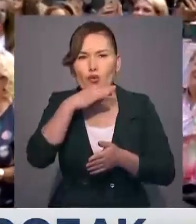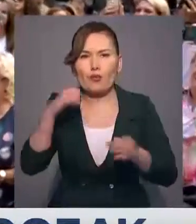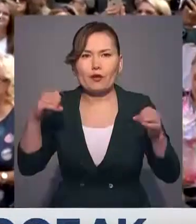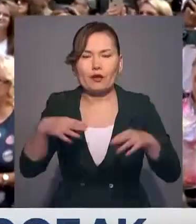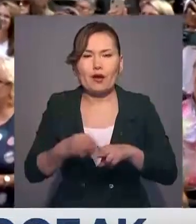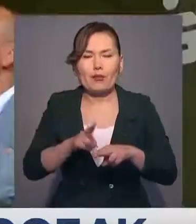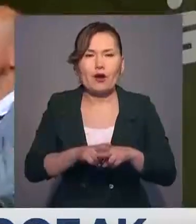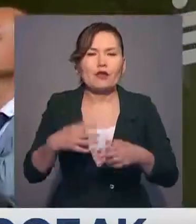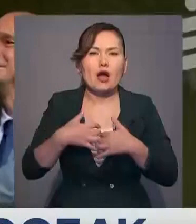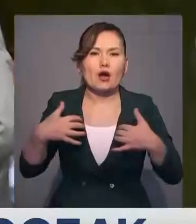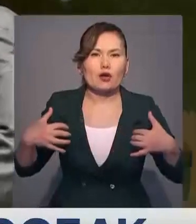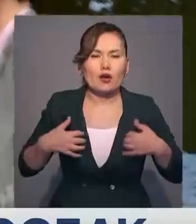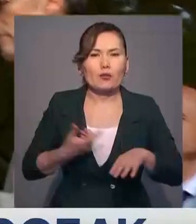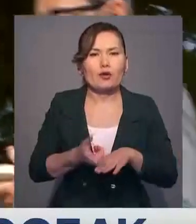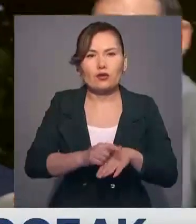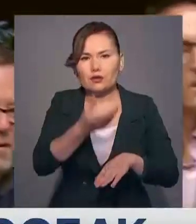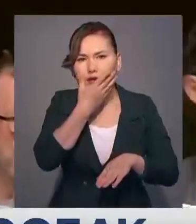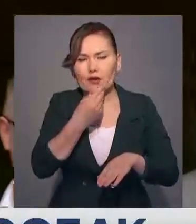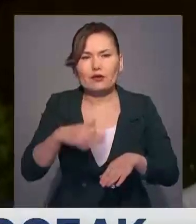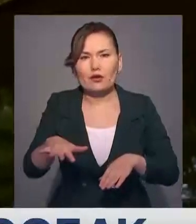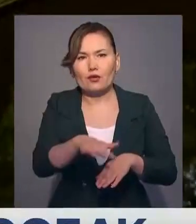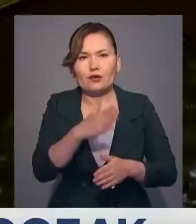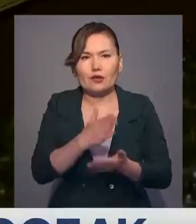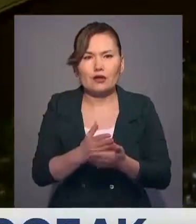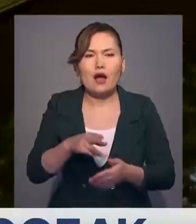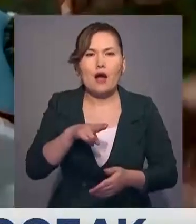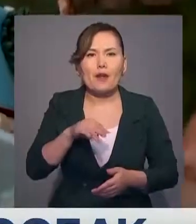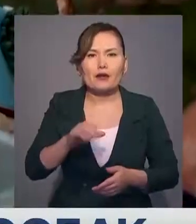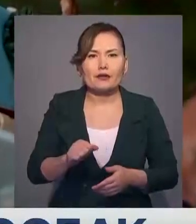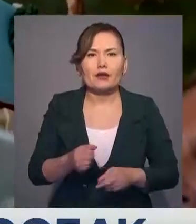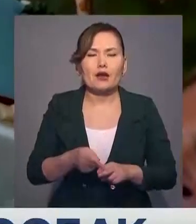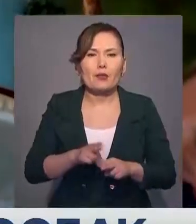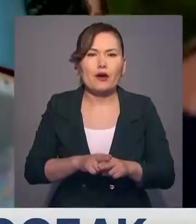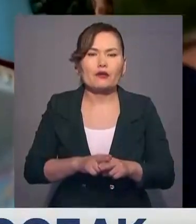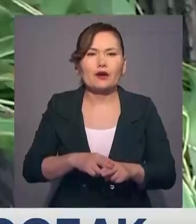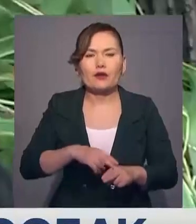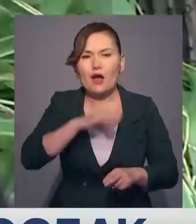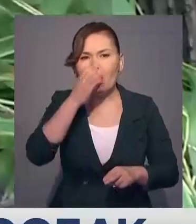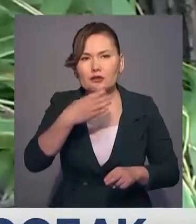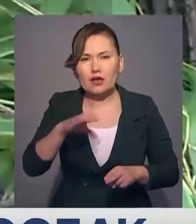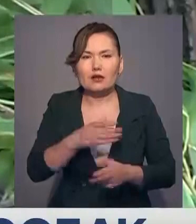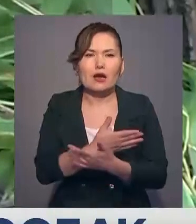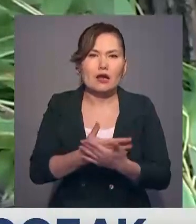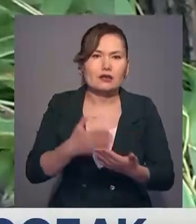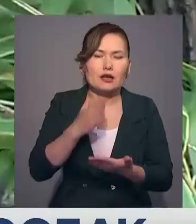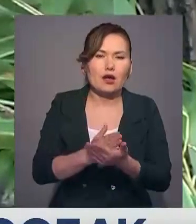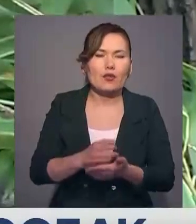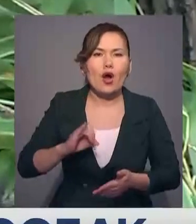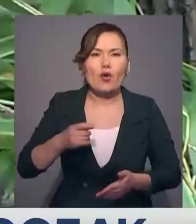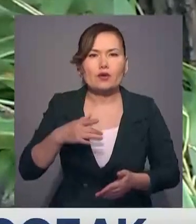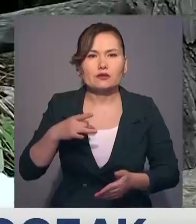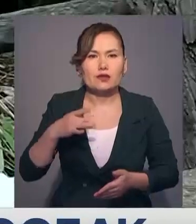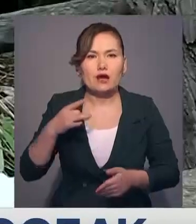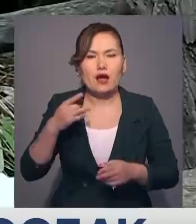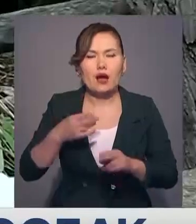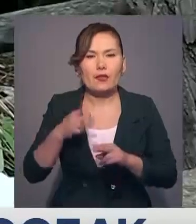сирек кездесетін жануарлар мыңдап кездеседі. Олардың ішінде панда, керіктер мен пілдер бар. Сондай-ақ, оңтүстік америкалық